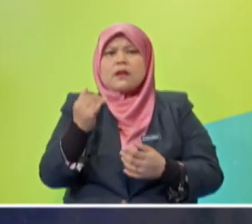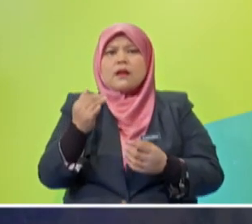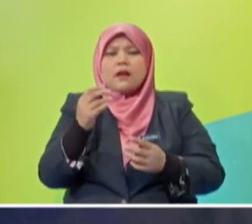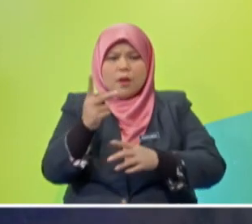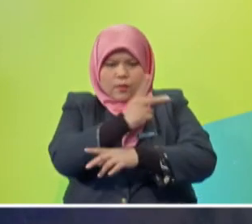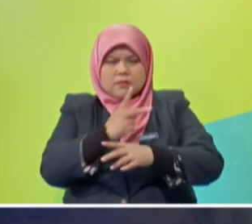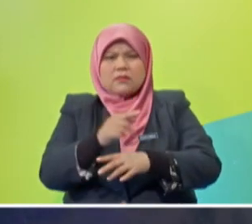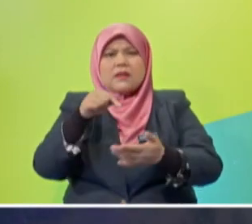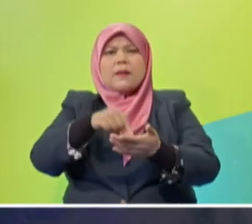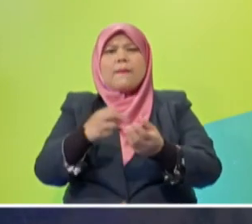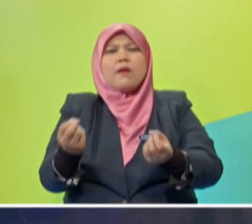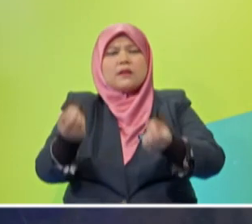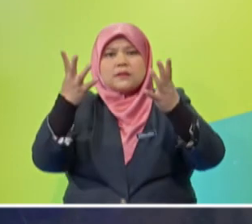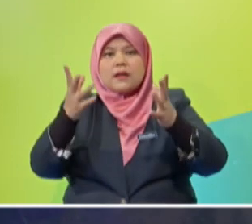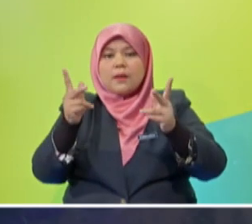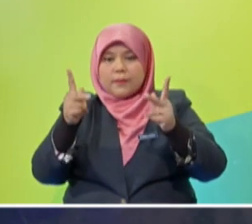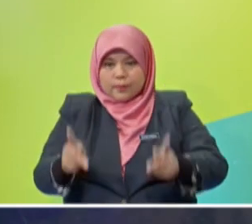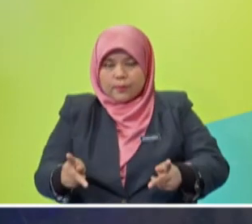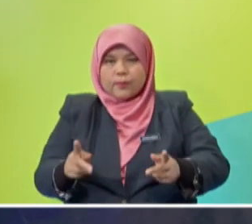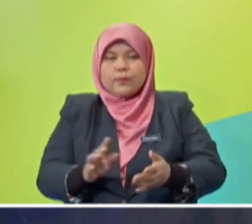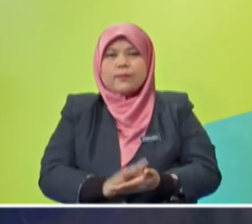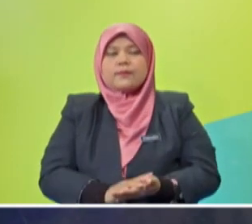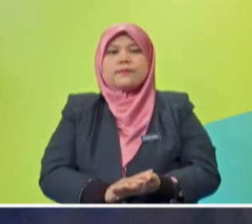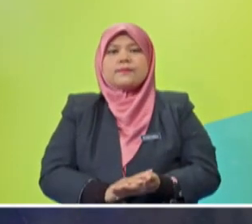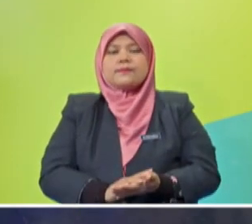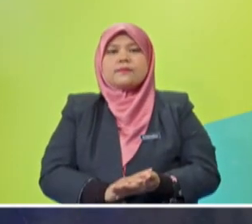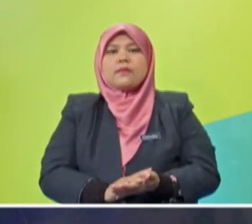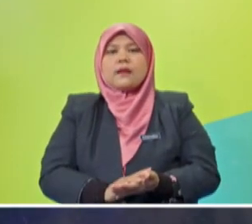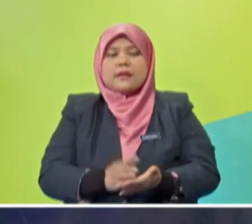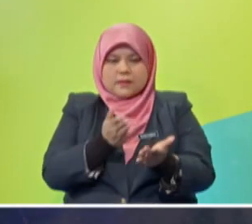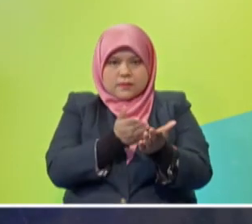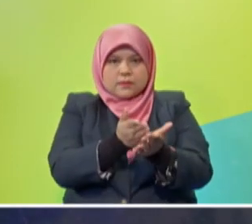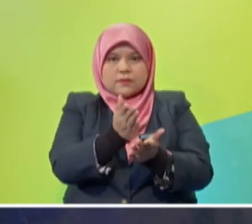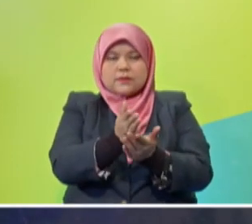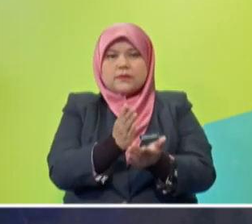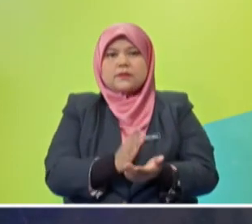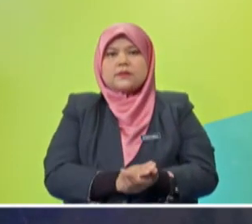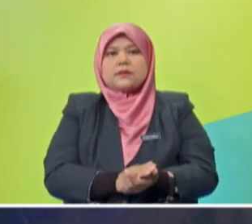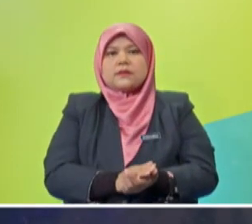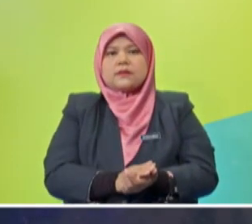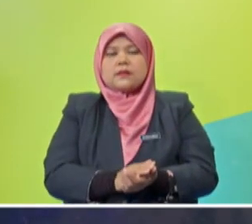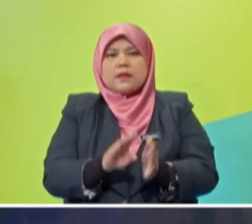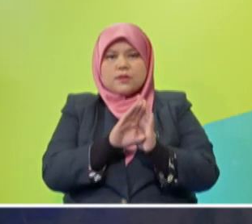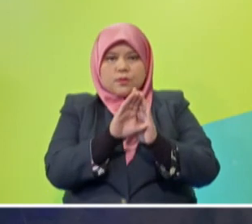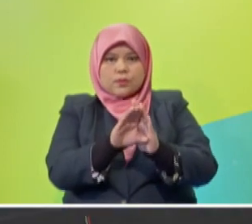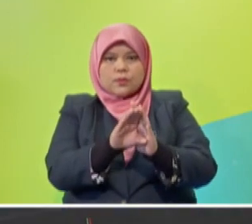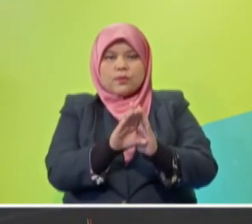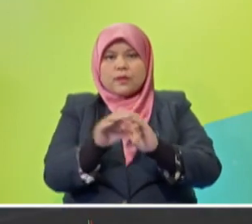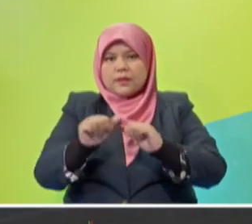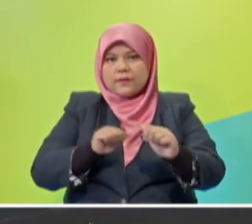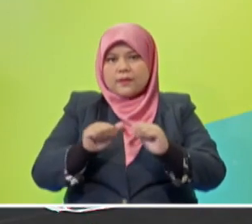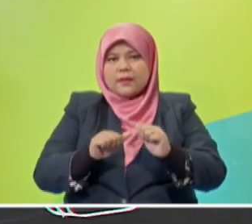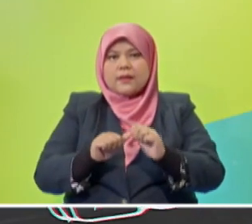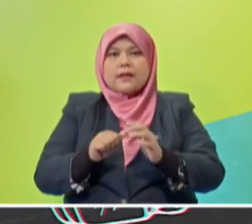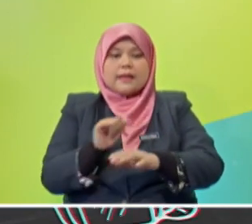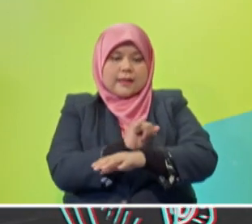penduduk? Terutamanya di kawasan perindustrian. Okey, yang seterusnya. Okey, ini antara contoh aktiviti